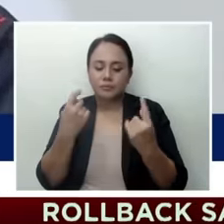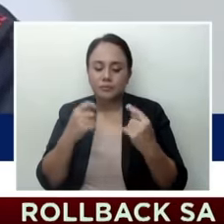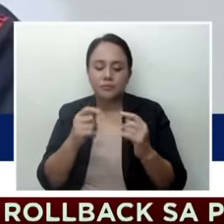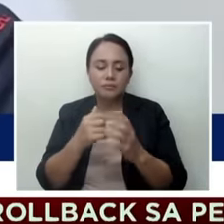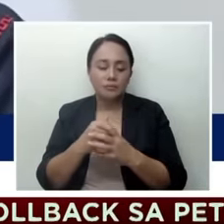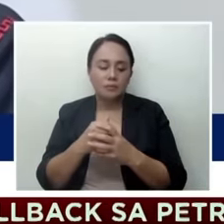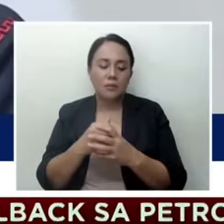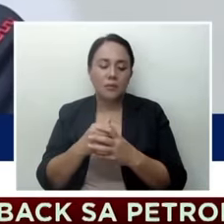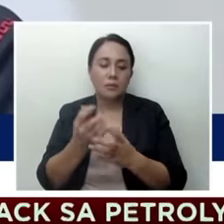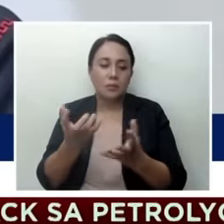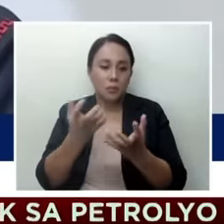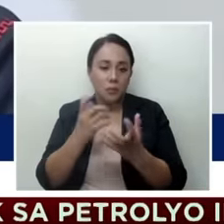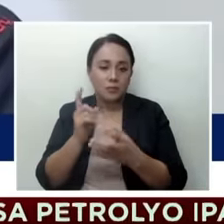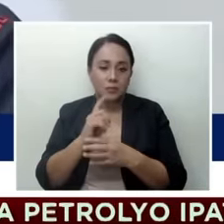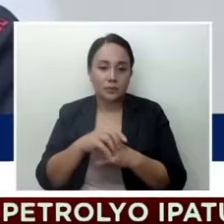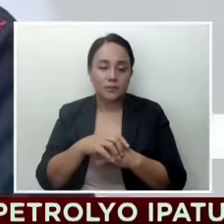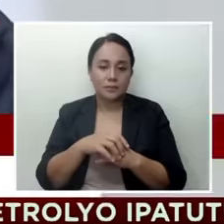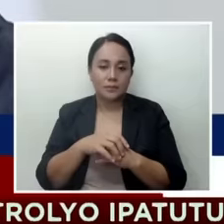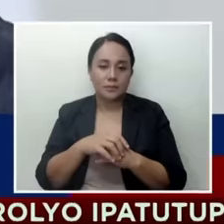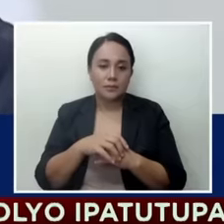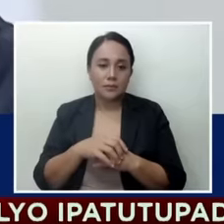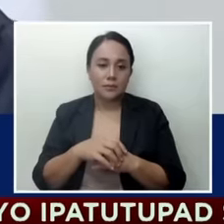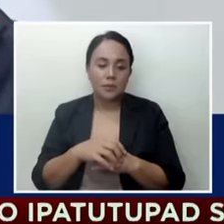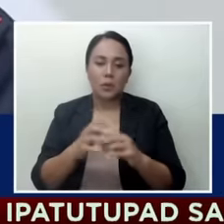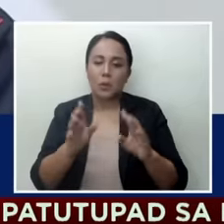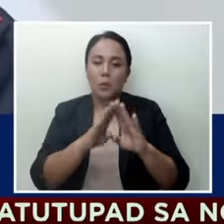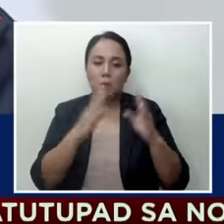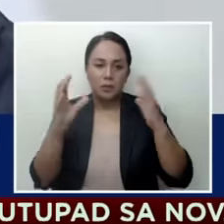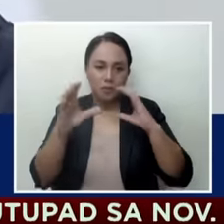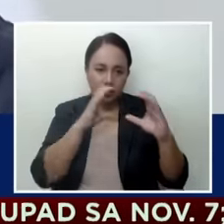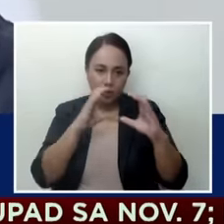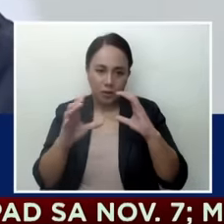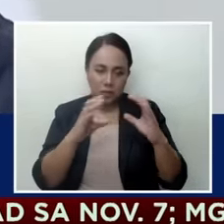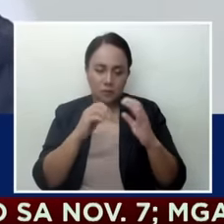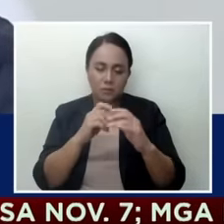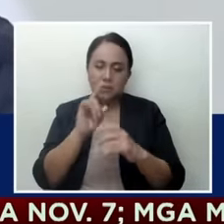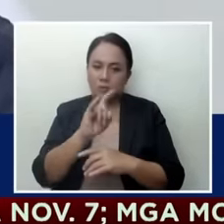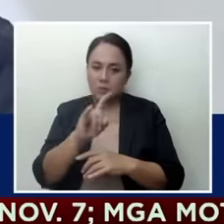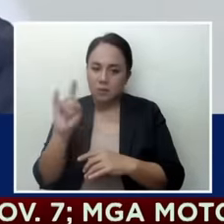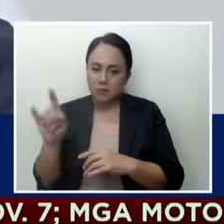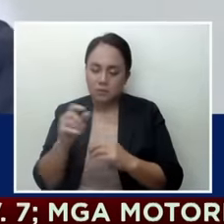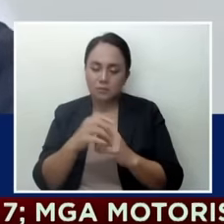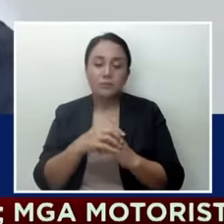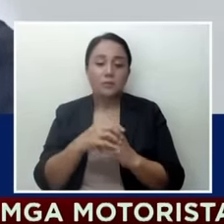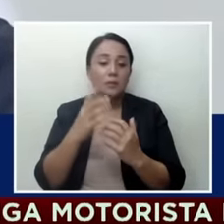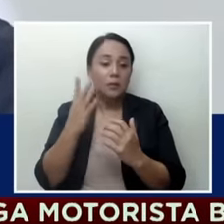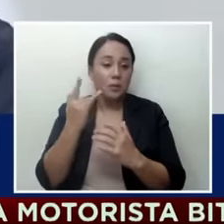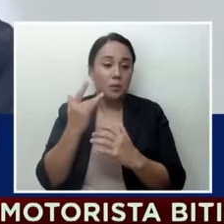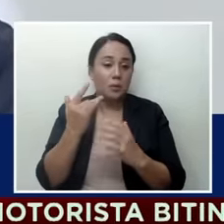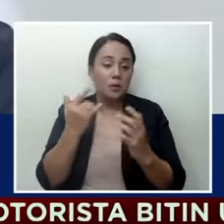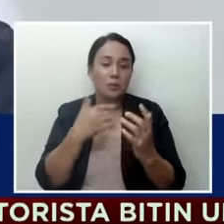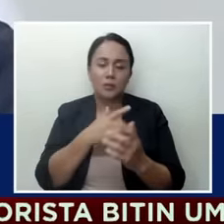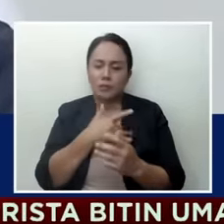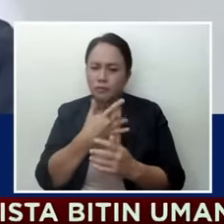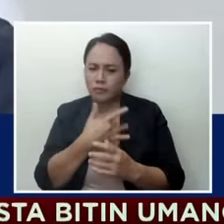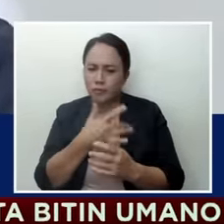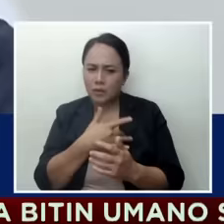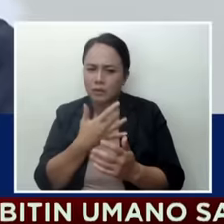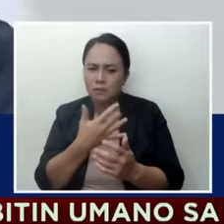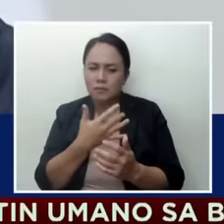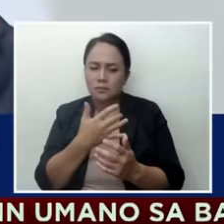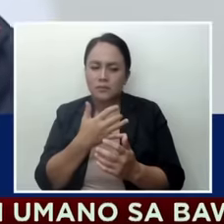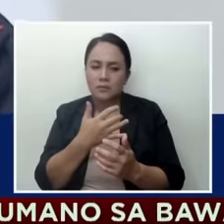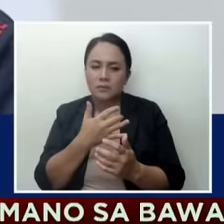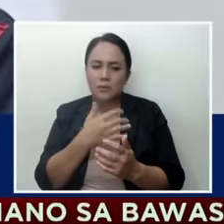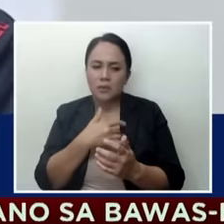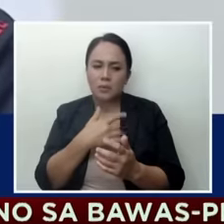ang gusto ko lang open yung communication natin with the media para kung may nararamdaman, let us